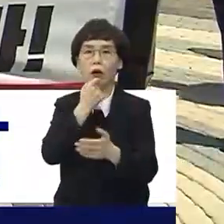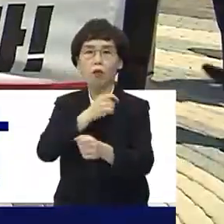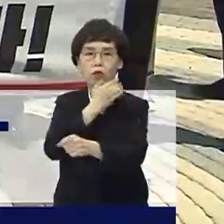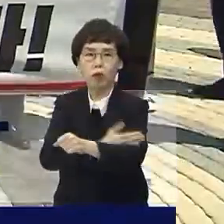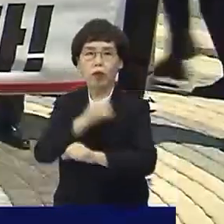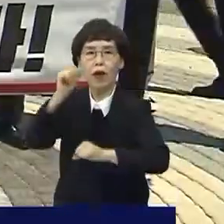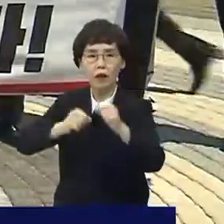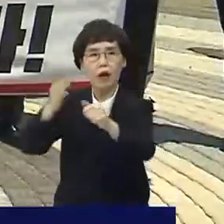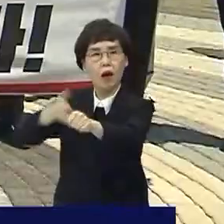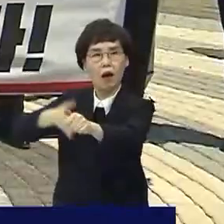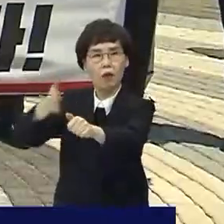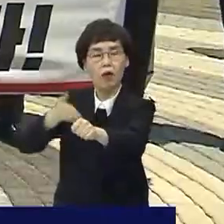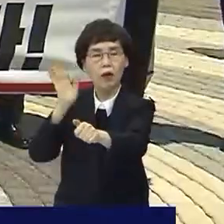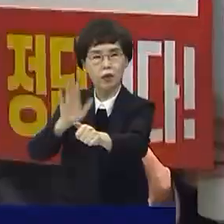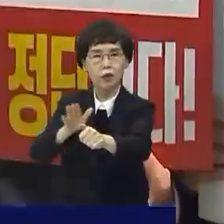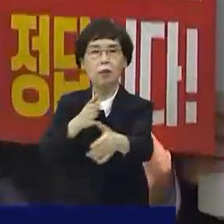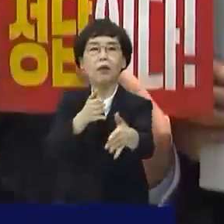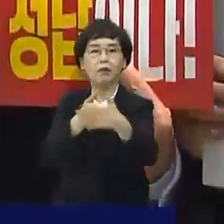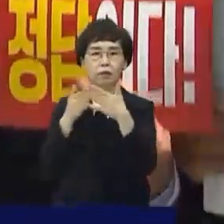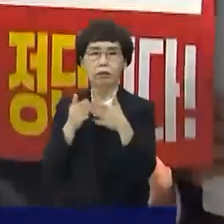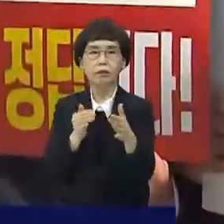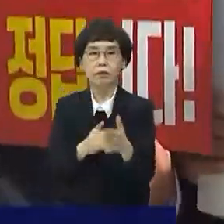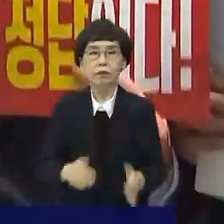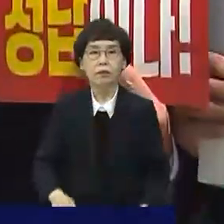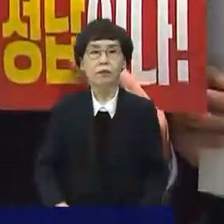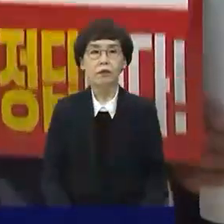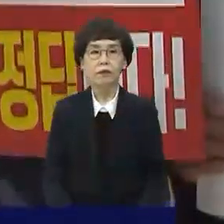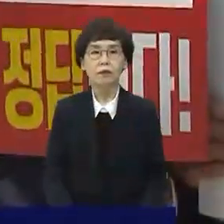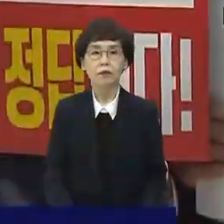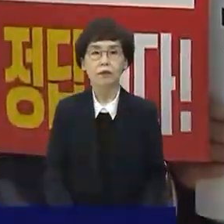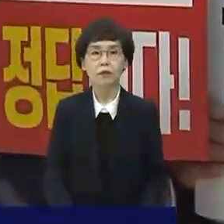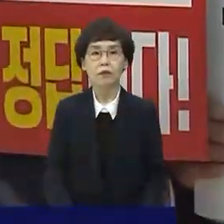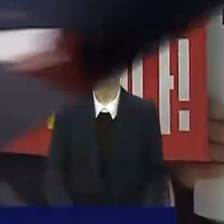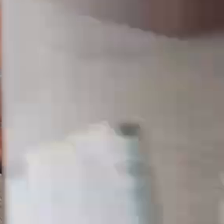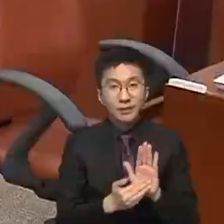행사를 촉구했지만 받아들여지지 않았습니다. SBS 권란입니다.